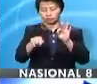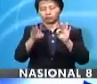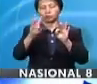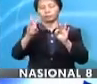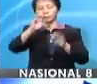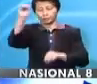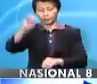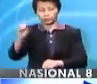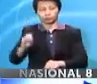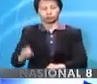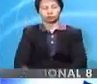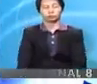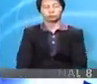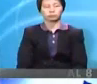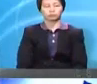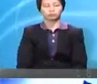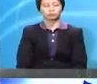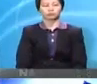95.6%. Di mana